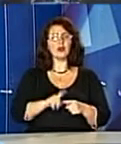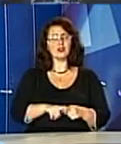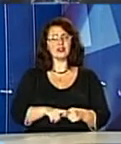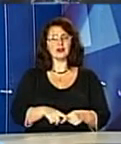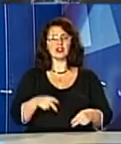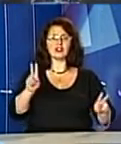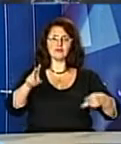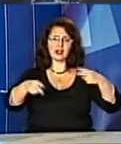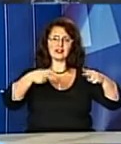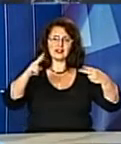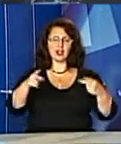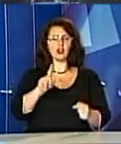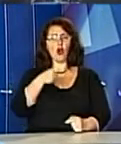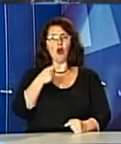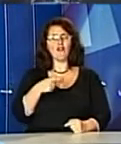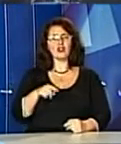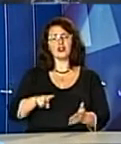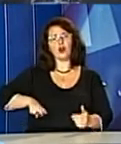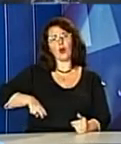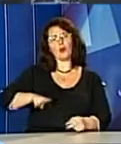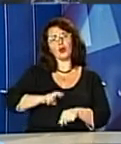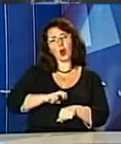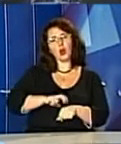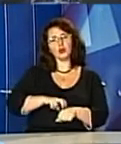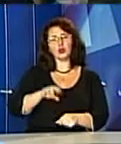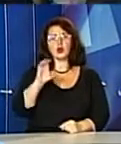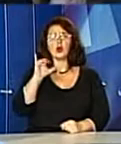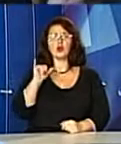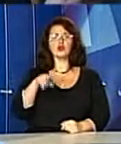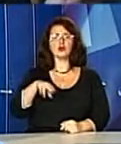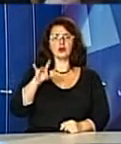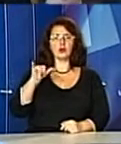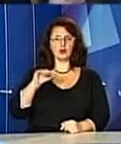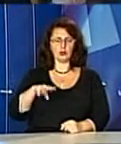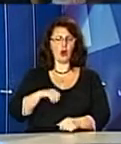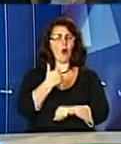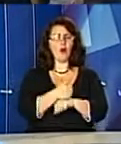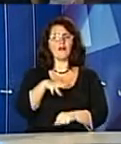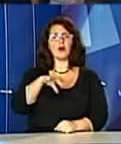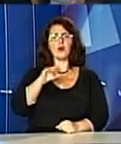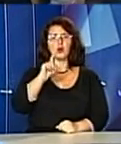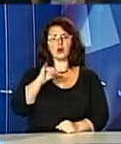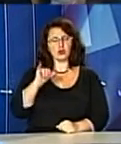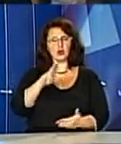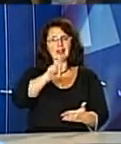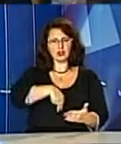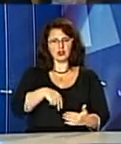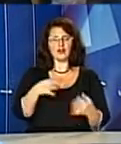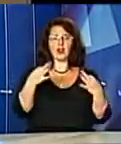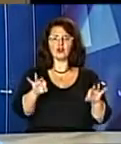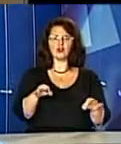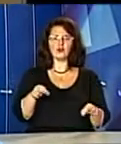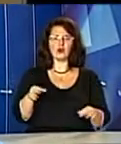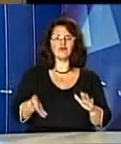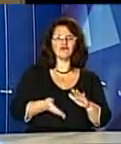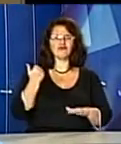зазначила ВО міністра охорони здоров'я доктор Уляна Супрун. За словами очільниці МОЗу, ліцензування допоможе позбутися поділу лікарів